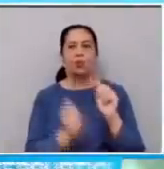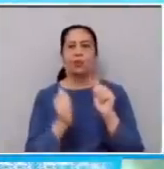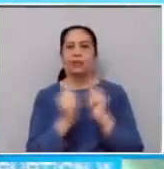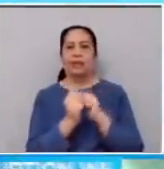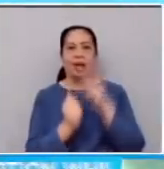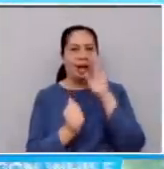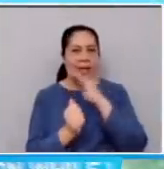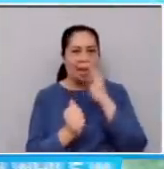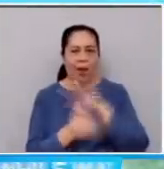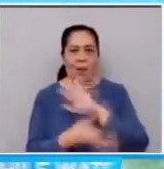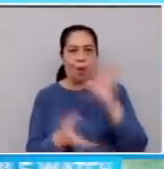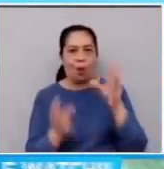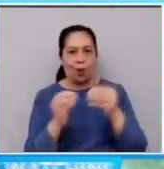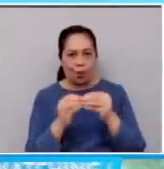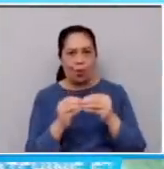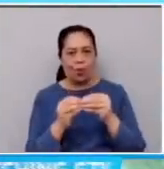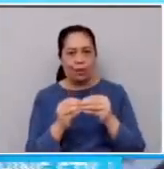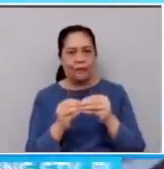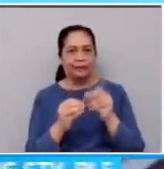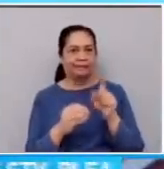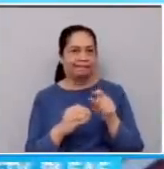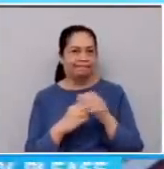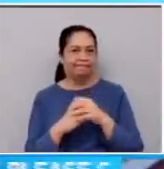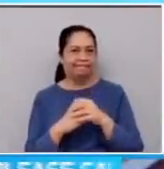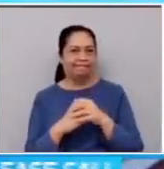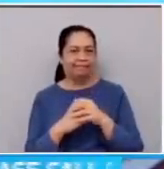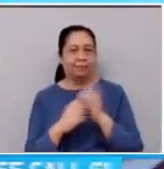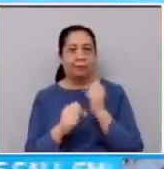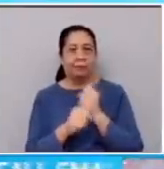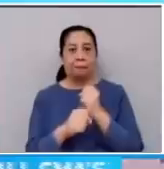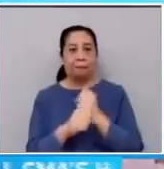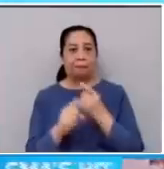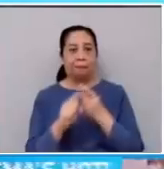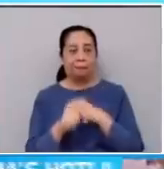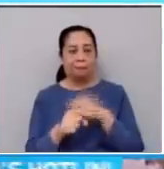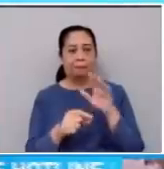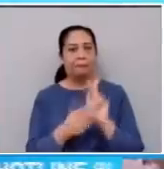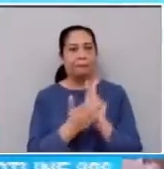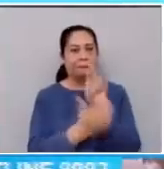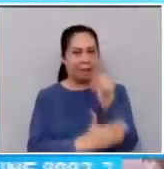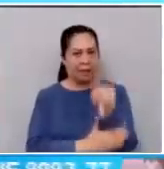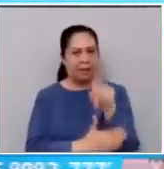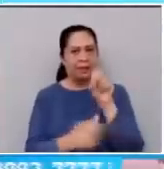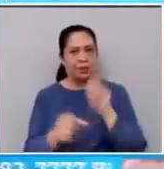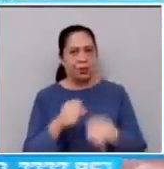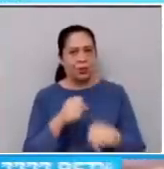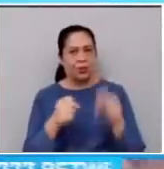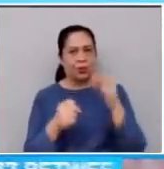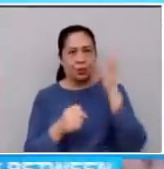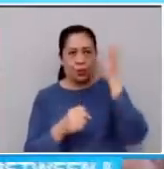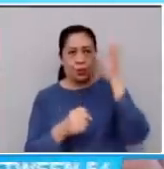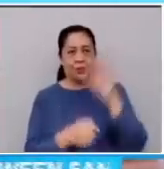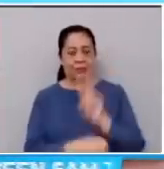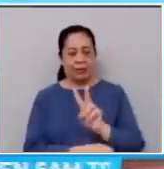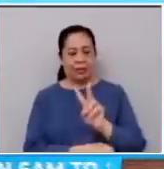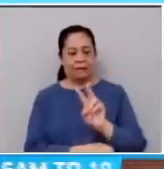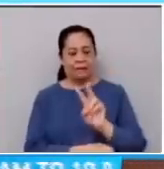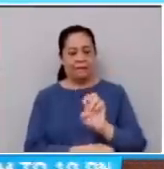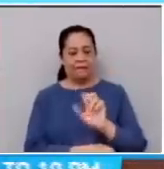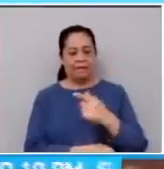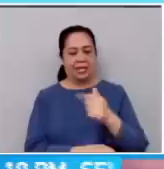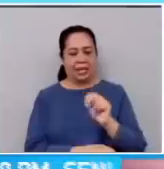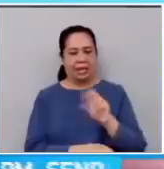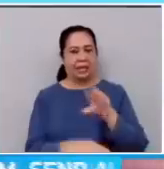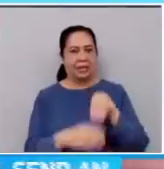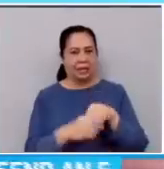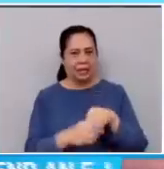lahat yun is made out of plant. So yung concept na vegan, gusto namin incorporate din sa laksa